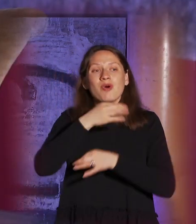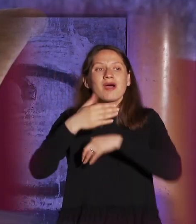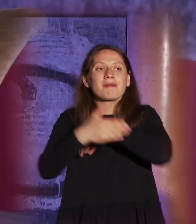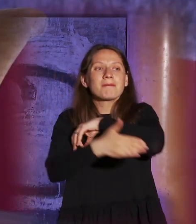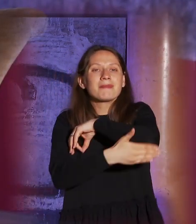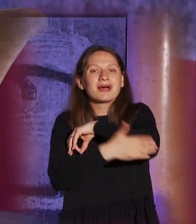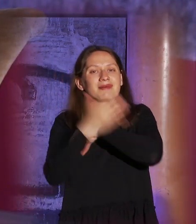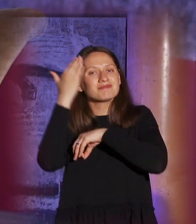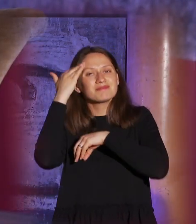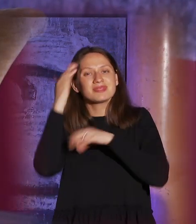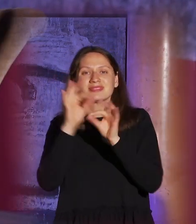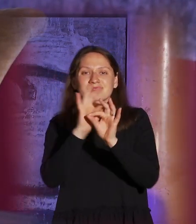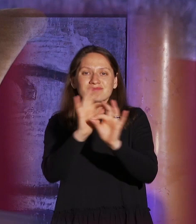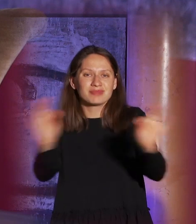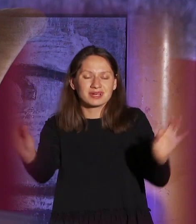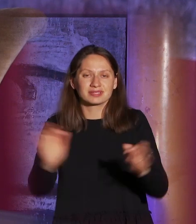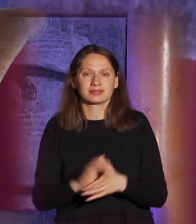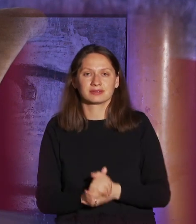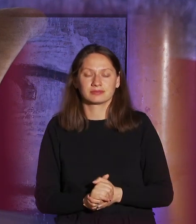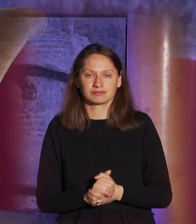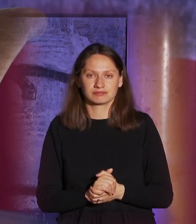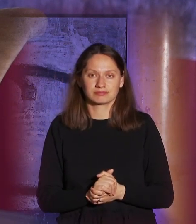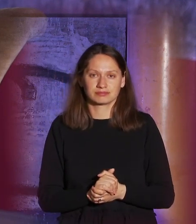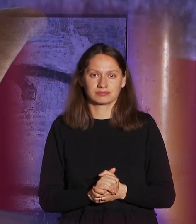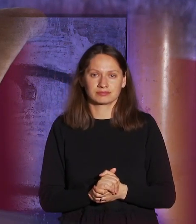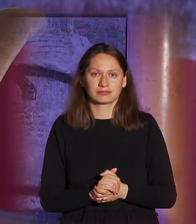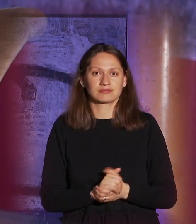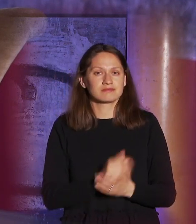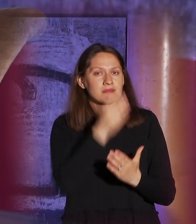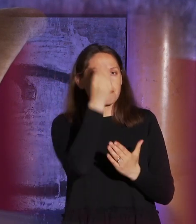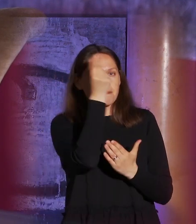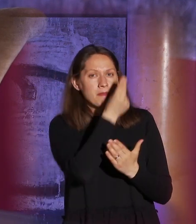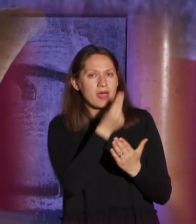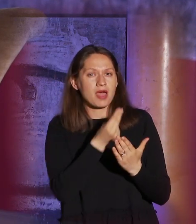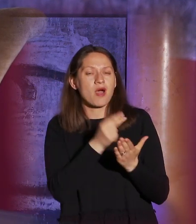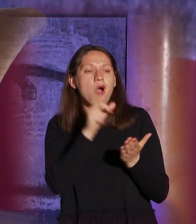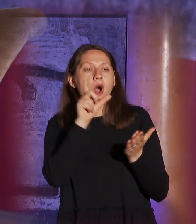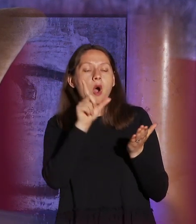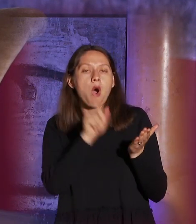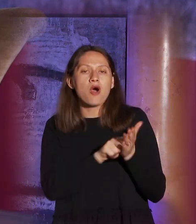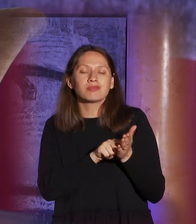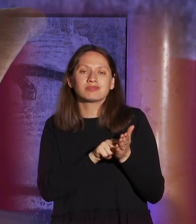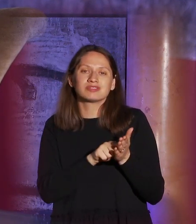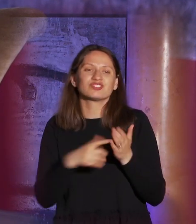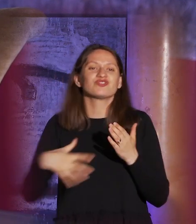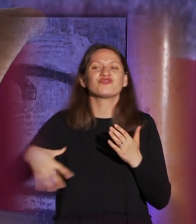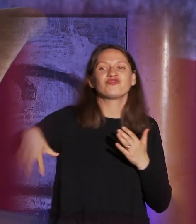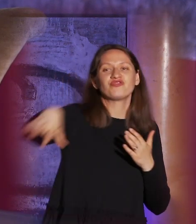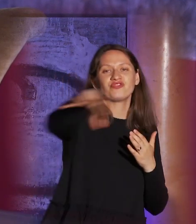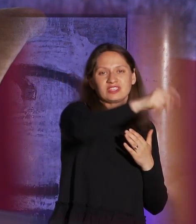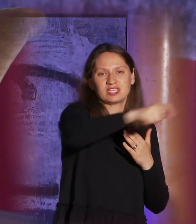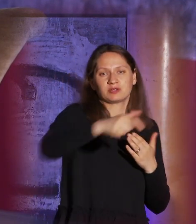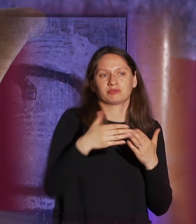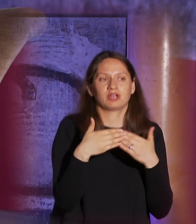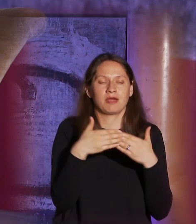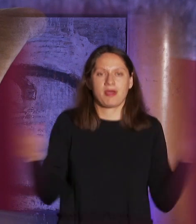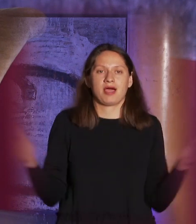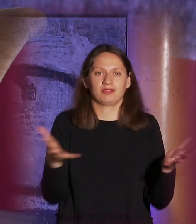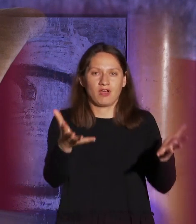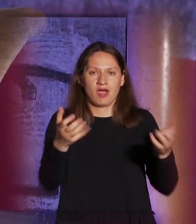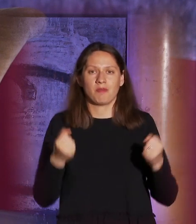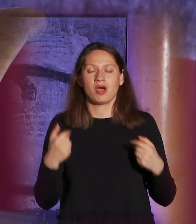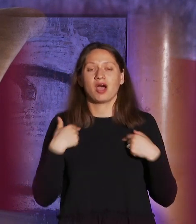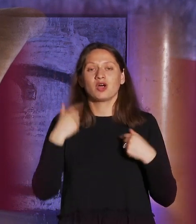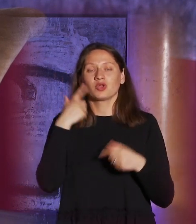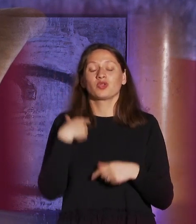mintimi, kad menas turi tapti ir jis privalo tapti atviras visiems. Tai aš iš tikrųjų norėčiau nusilenkti